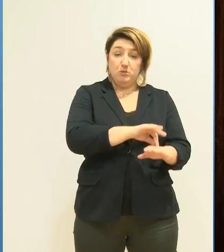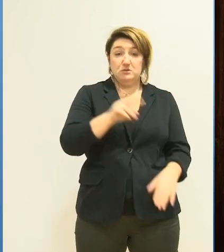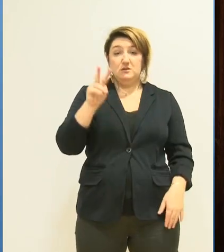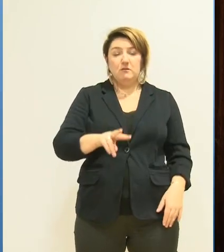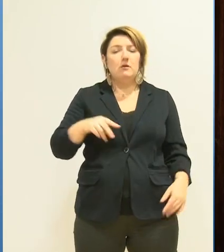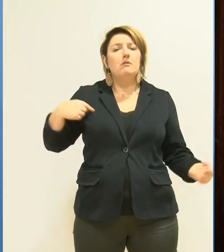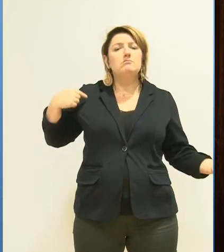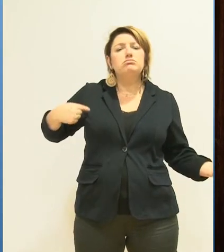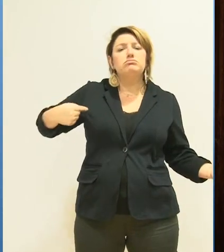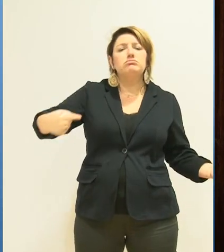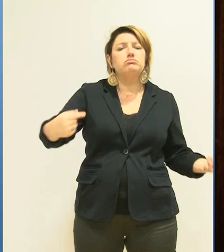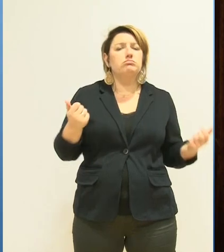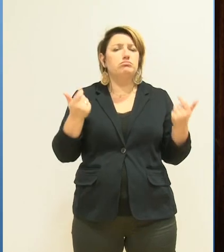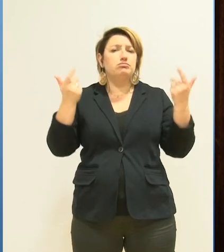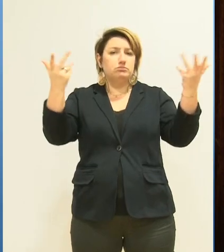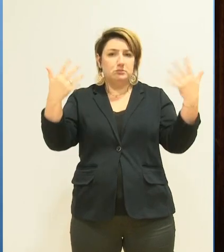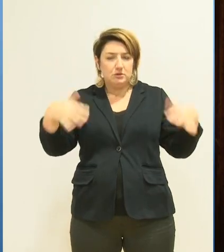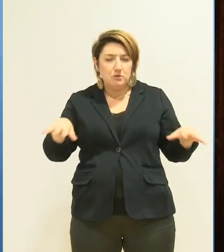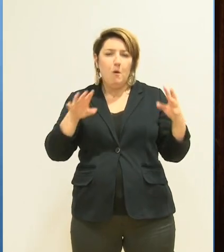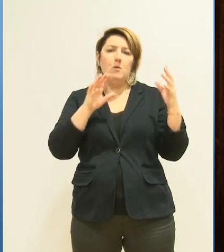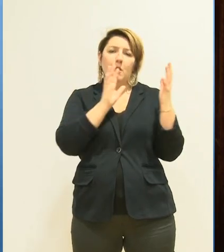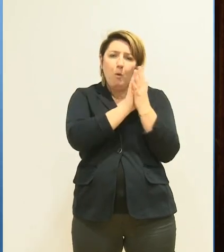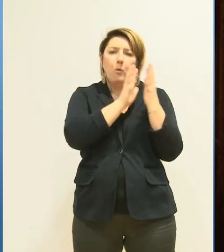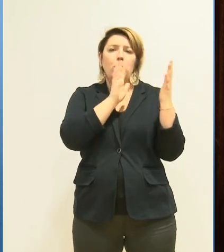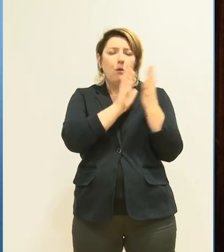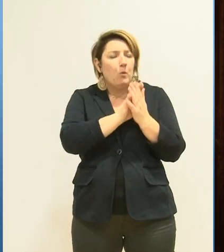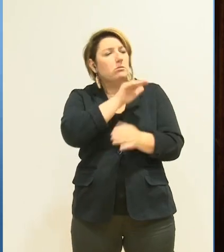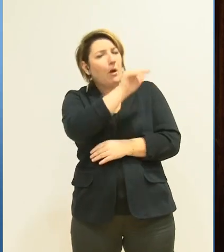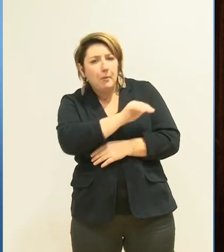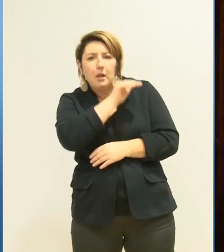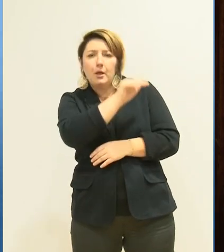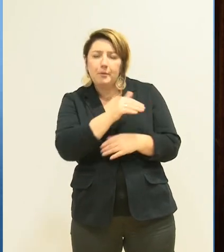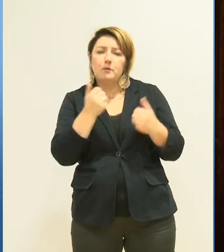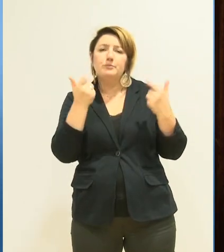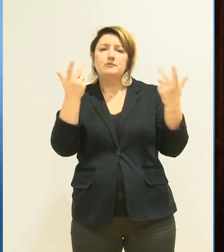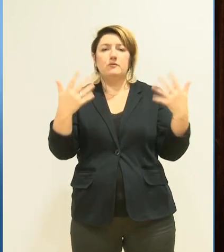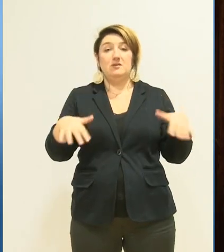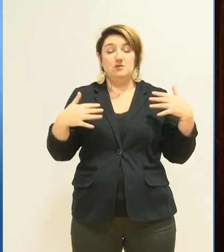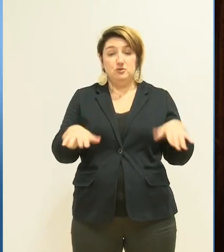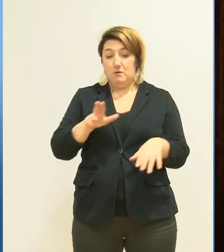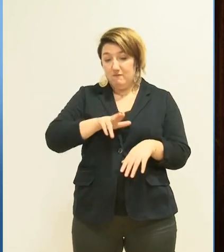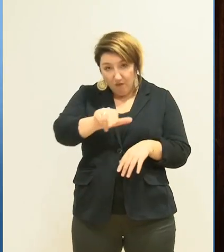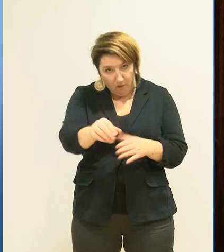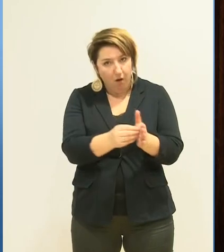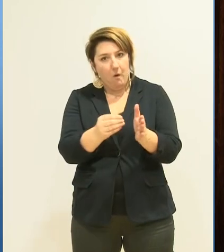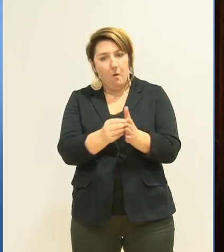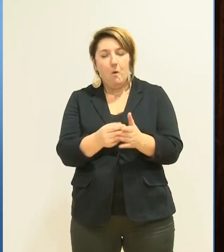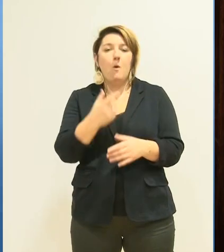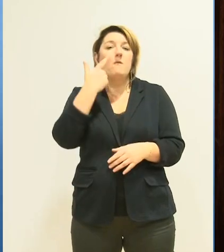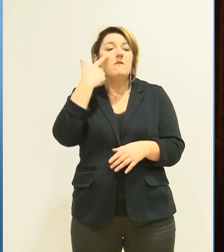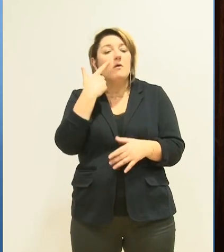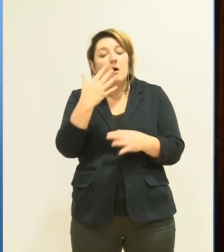à maintes autres reprises au travers de rencontres de relance on le fera aussi on verra comment les choses